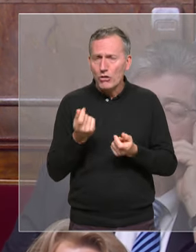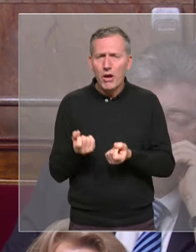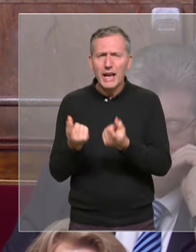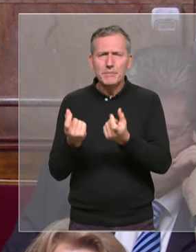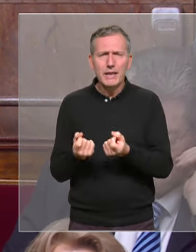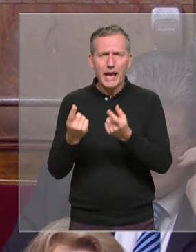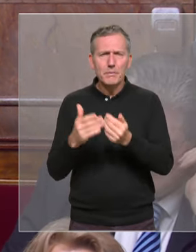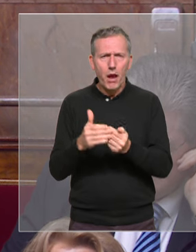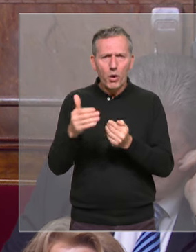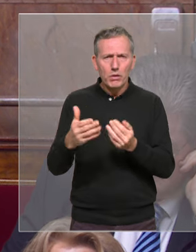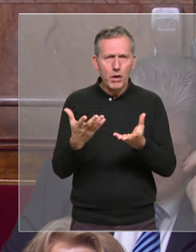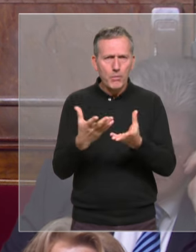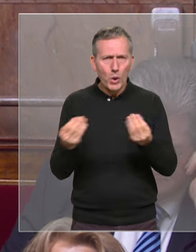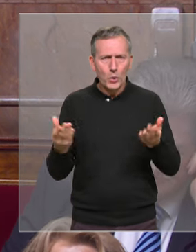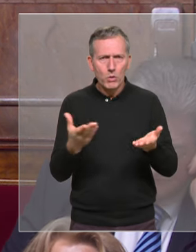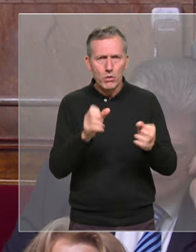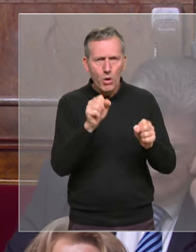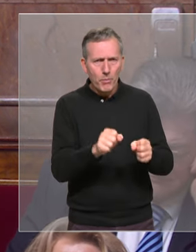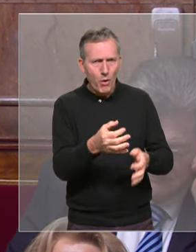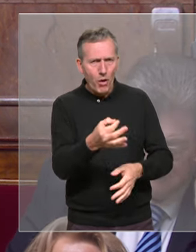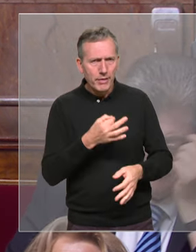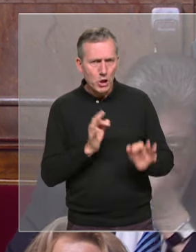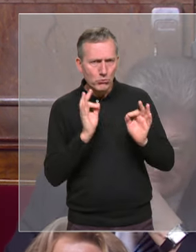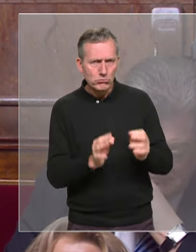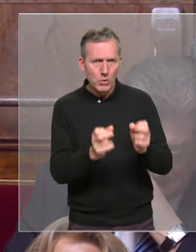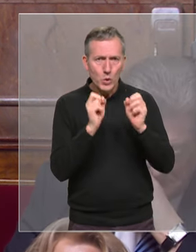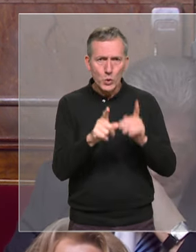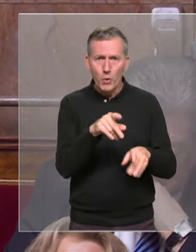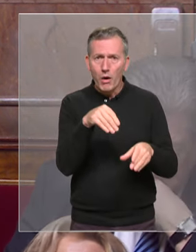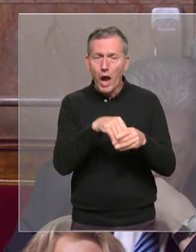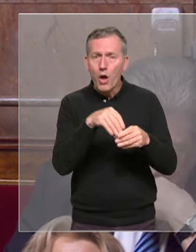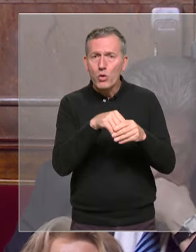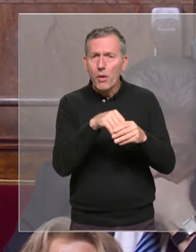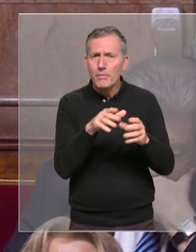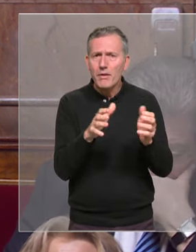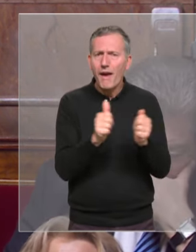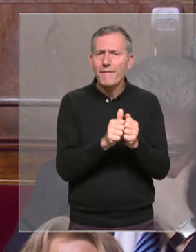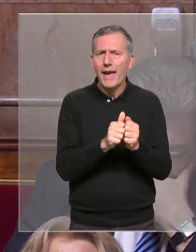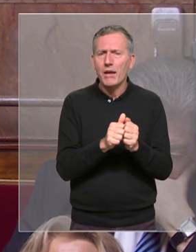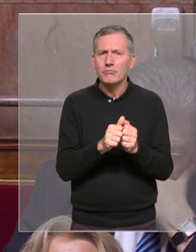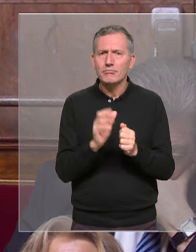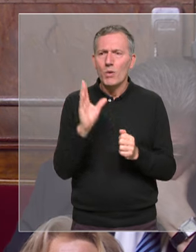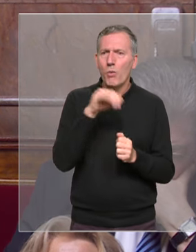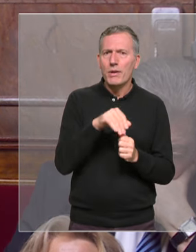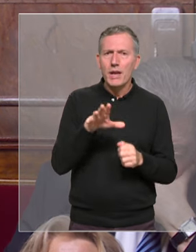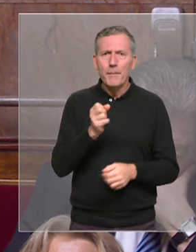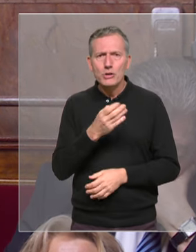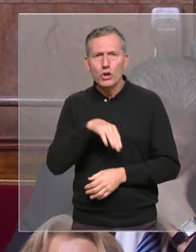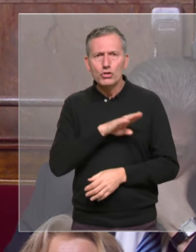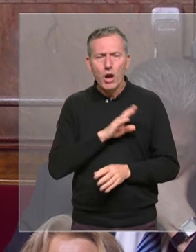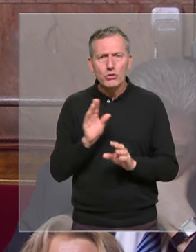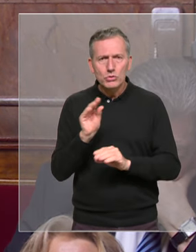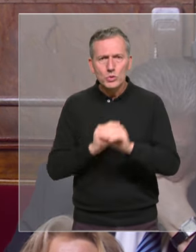par ailleurs. Pouvez-vous nous garantir que les économies que vous comptez faire ne se feront pas au détriment de la prise en charge ou de la qualité des